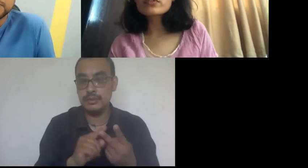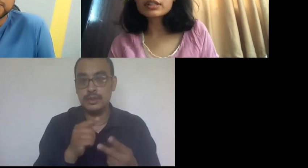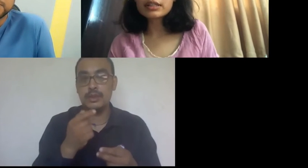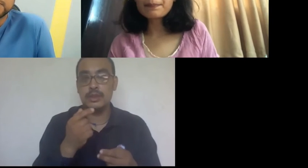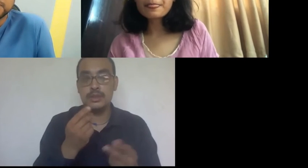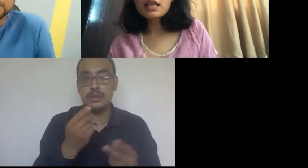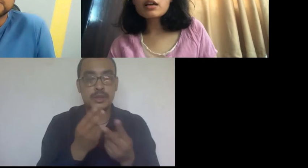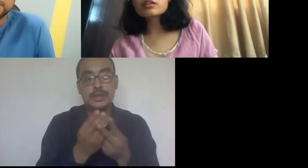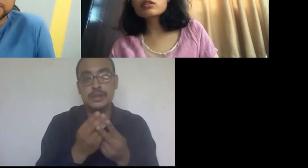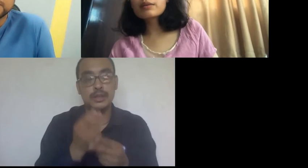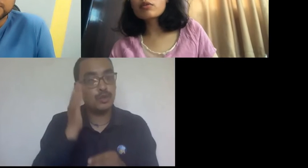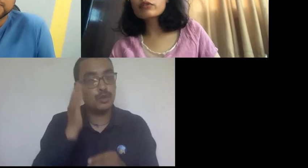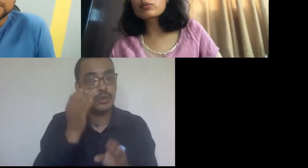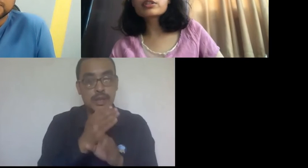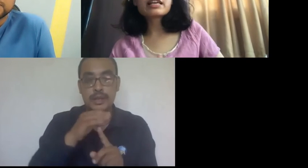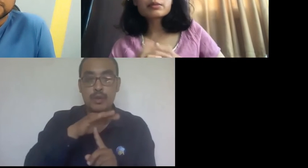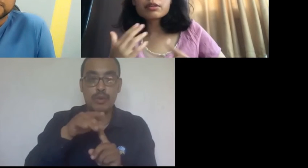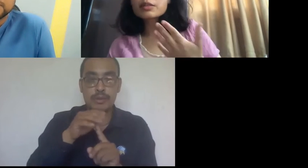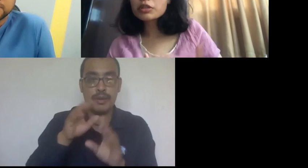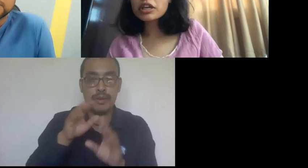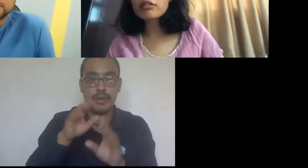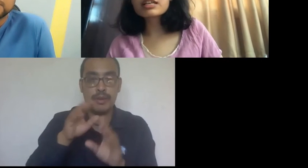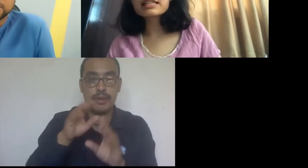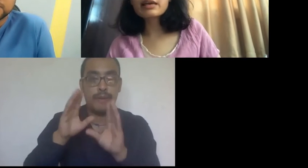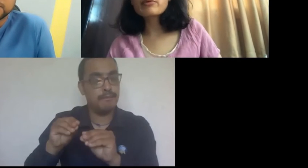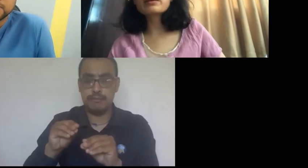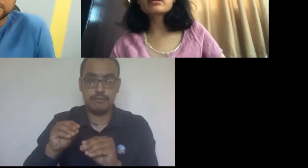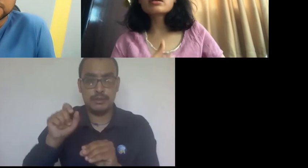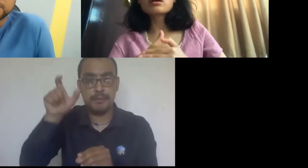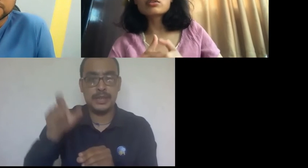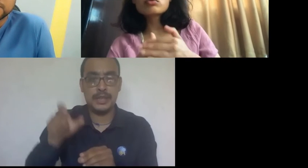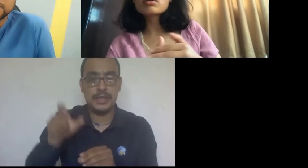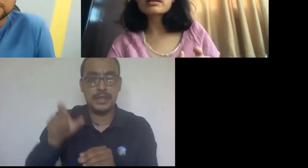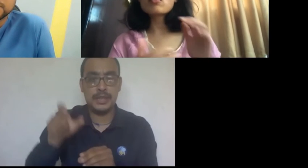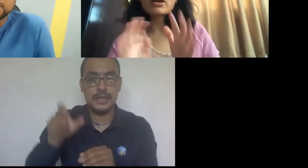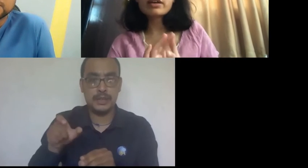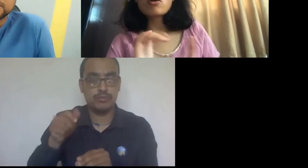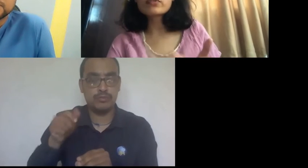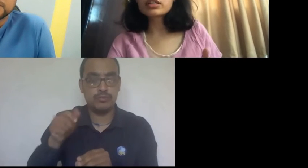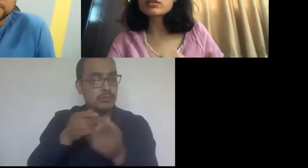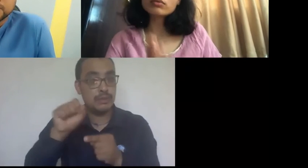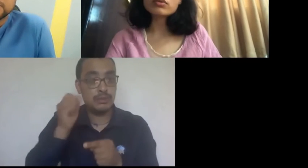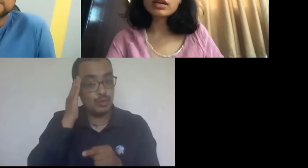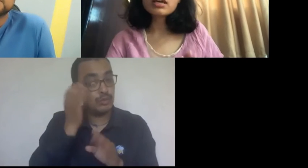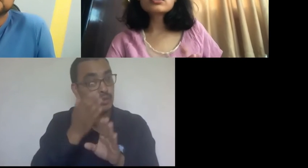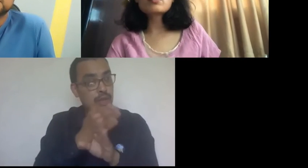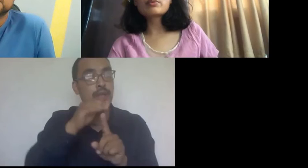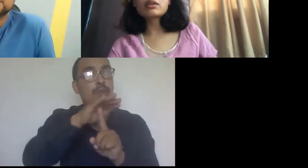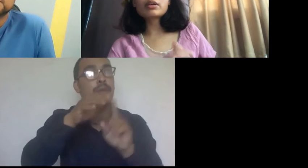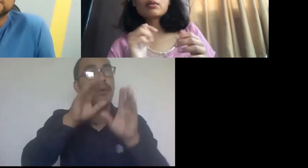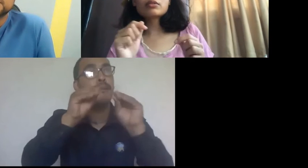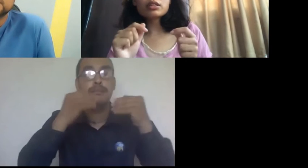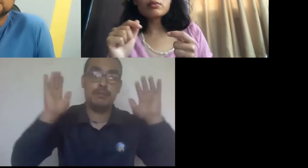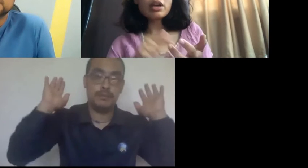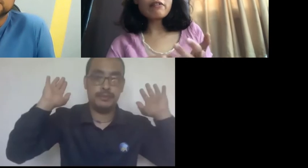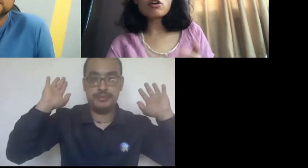अफ गरिदिने होइन, त्यो चाहिँ म आफ्नो पर्सनल एक्सपिरियन्स पनि सेयर गर्न चाहेँ। मैले पनि सुत्नु अगाडि म वाइफाई अफ गरेर सुत्छु कि, त्यो भयो भने के भयो